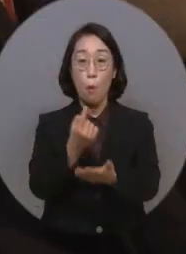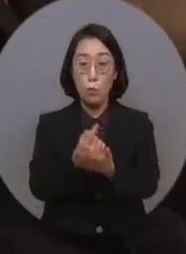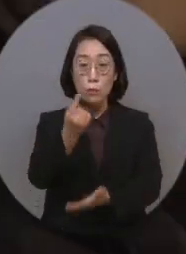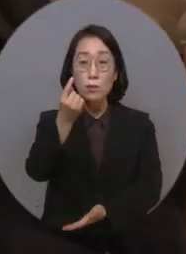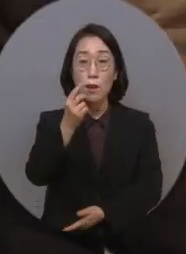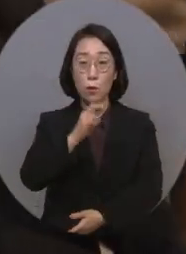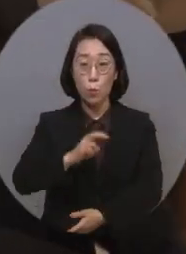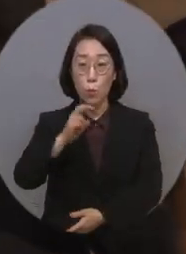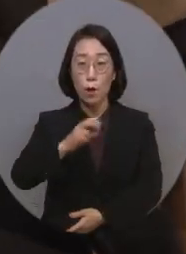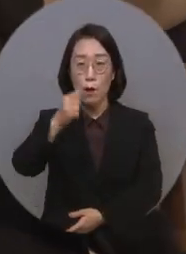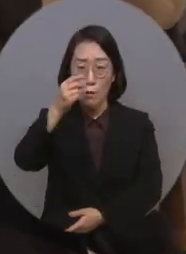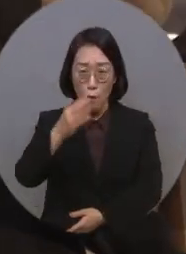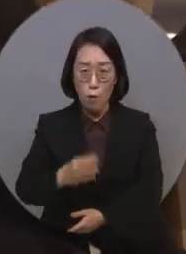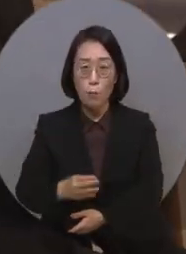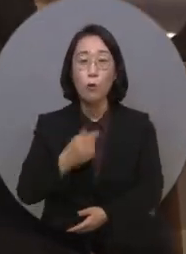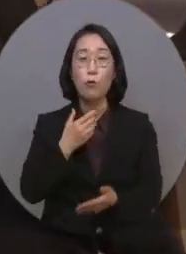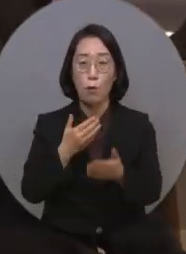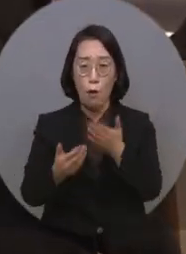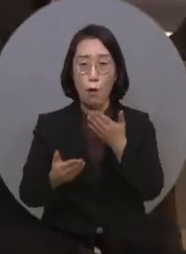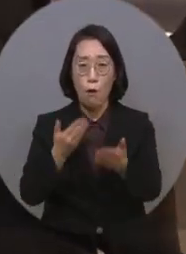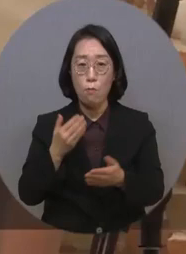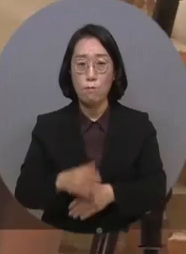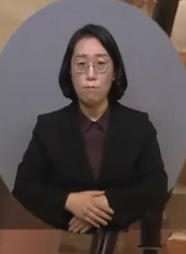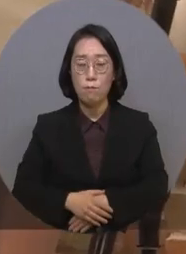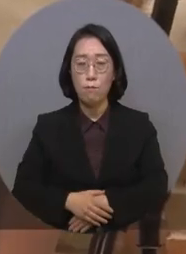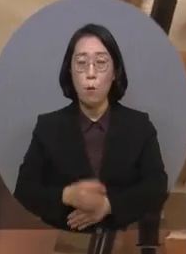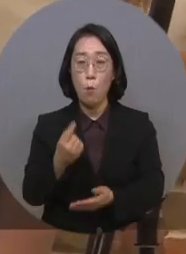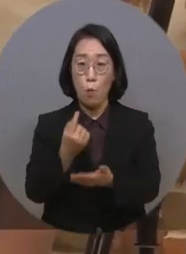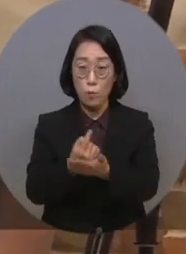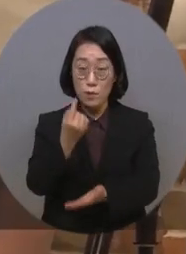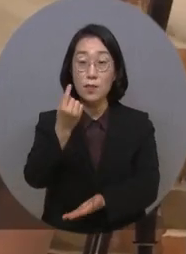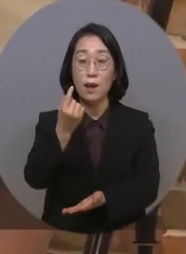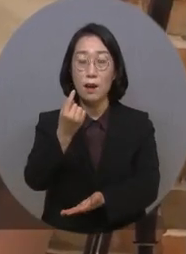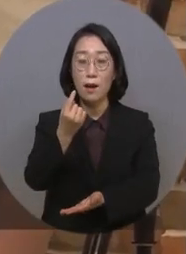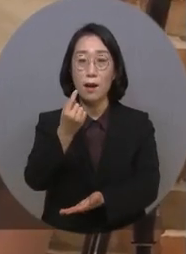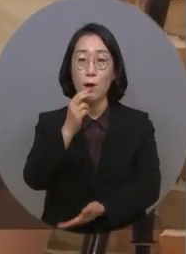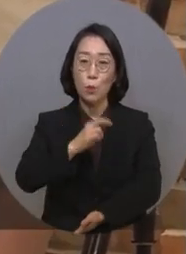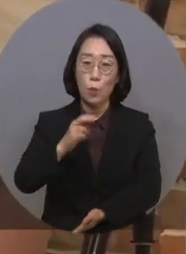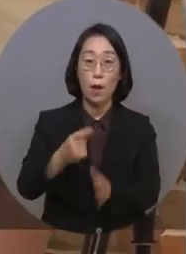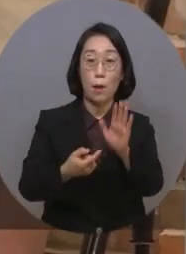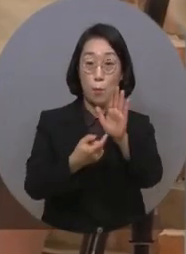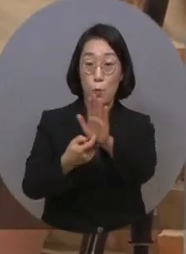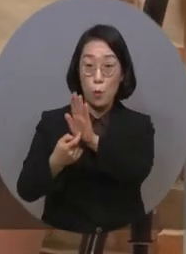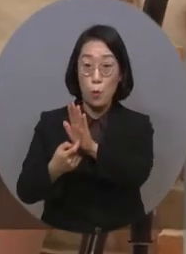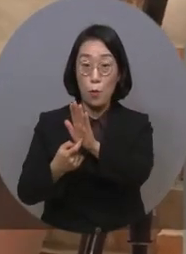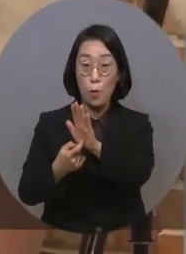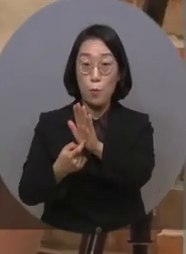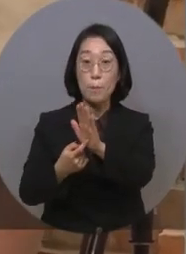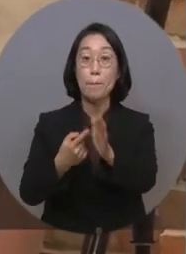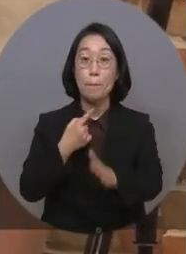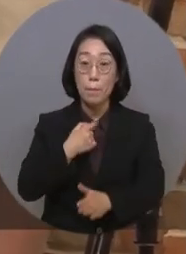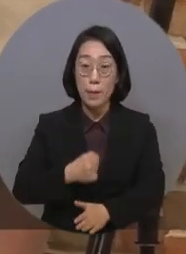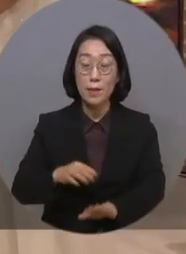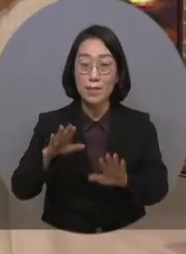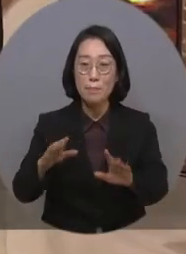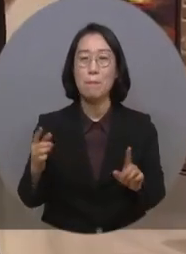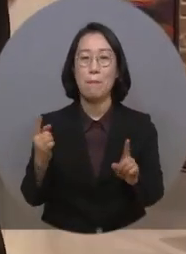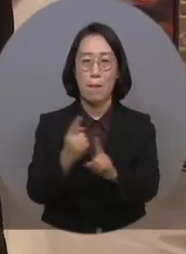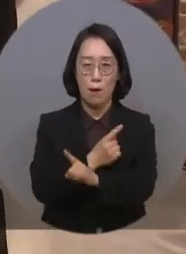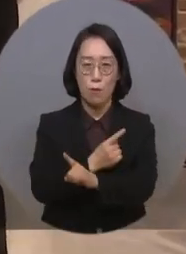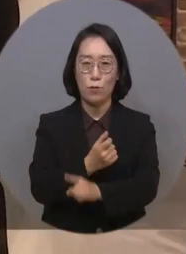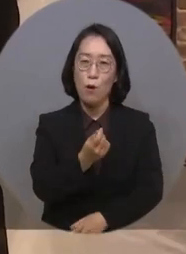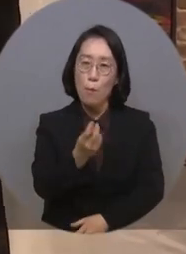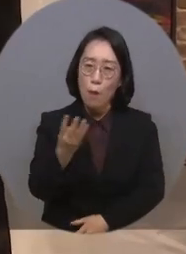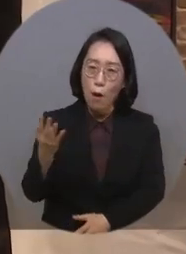이제 많이 활동을 하면서 굉장히 이제 저 혼자만의 무대를 많이 섰다라면 이번에는 이제